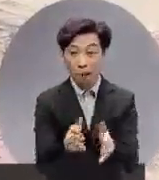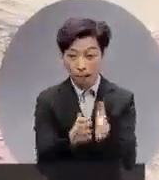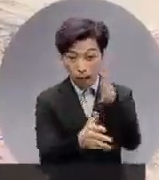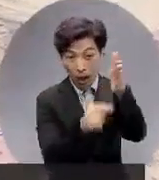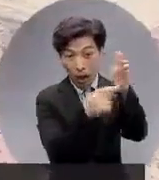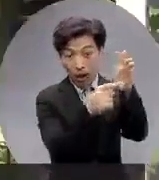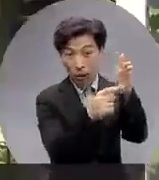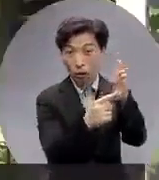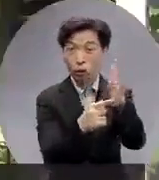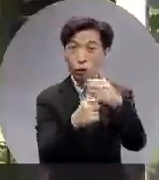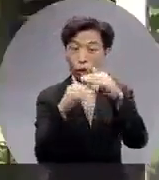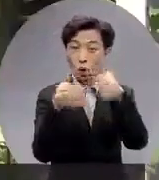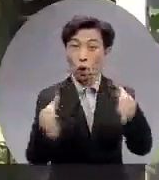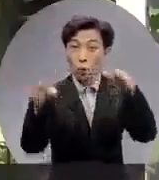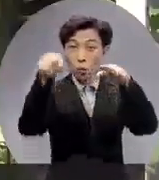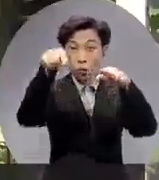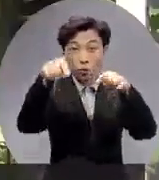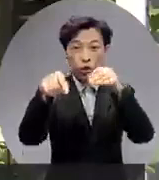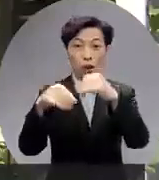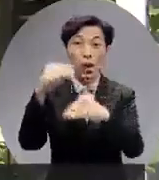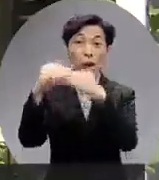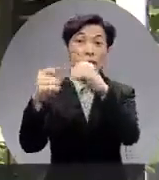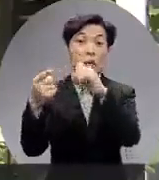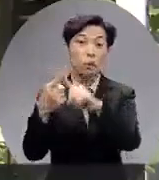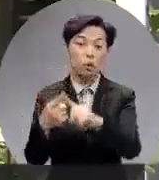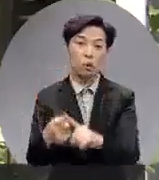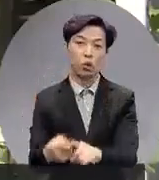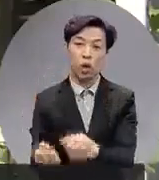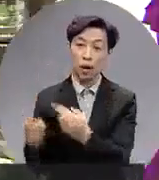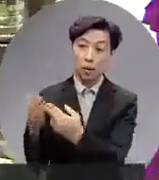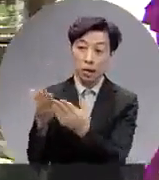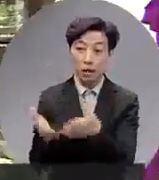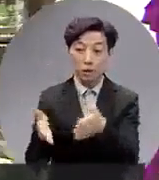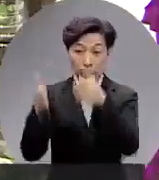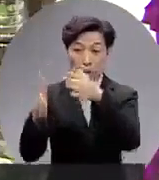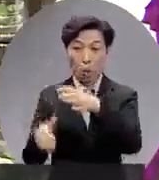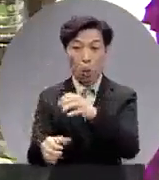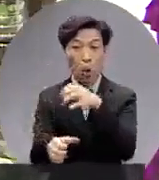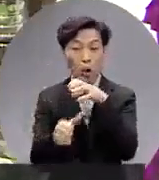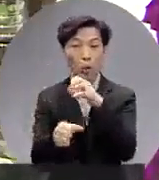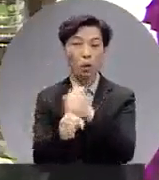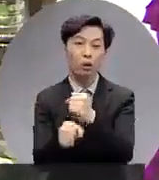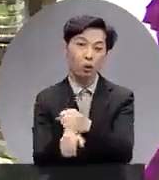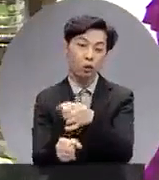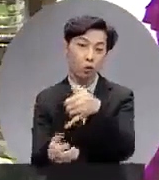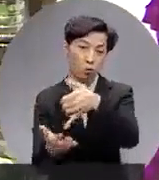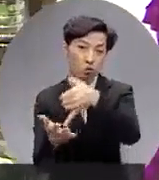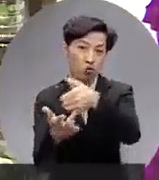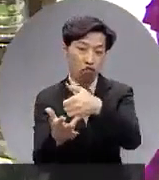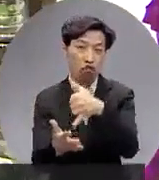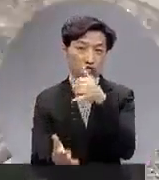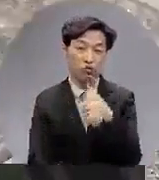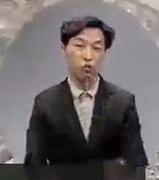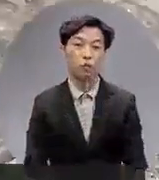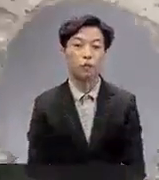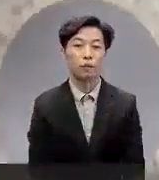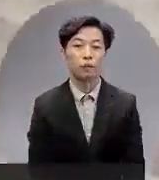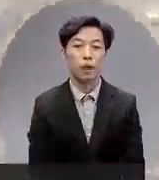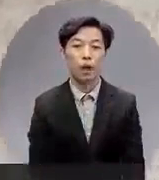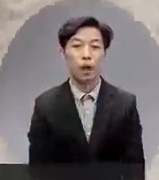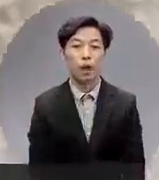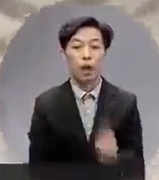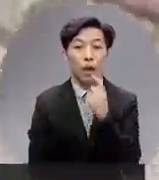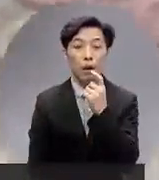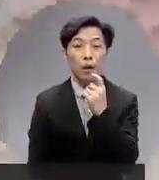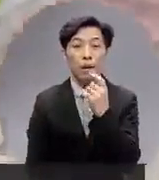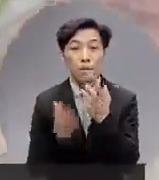그리고 옥상과 계단에도 집 전체를 뒤덮은 페트병이 박 씨의 농장입니다. 페트병마다